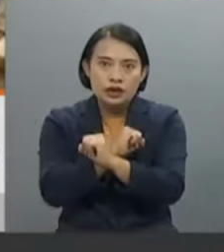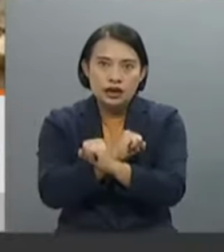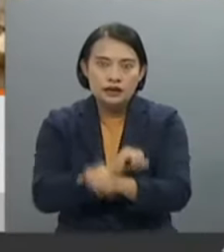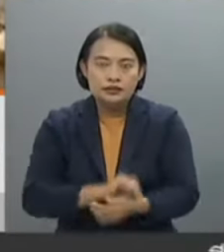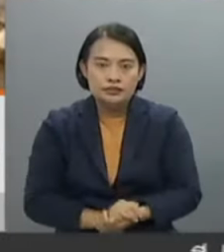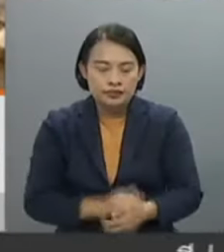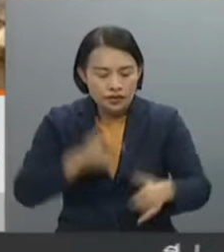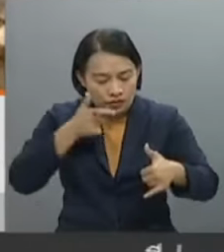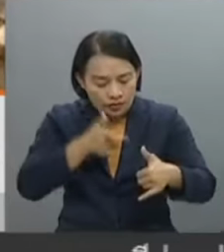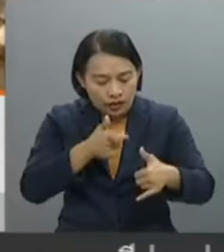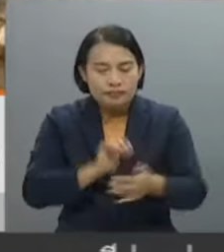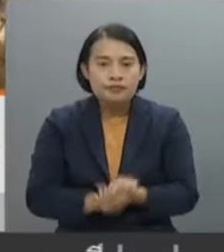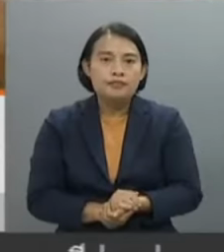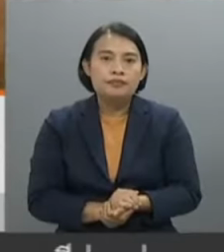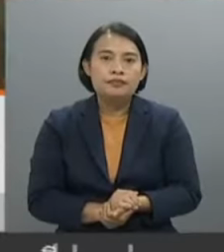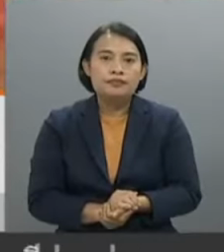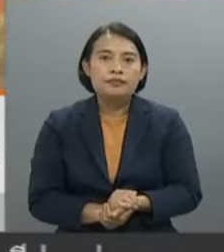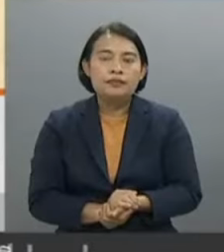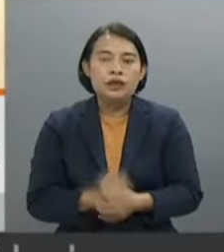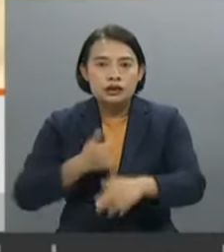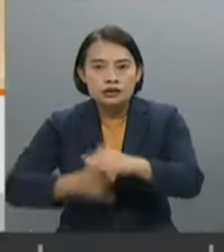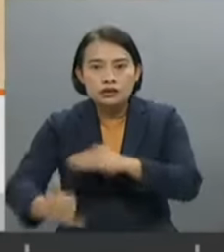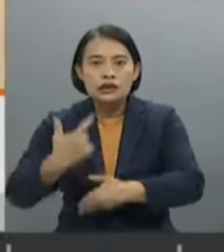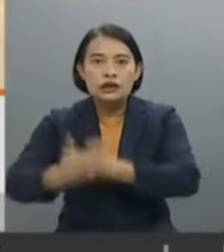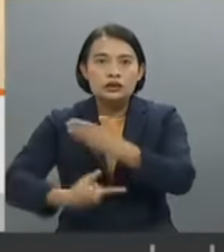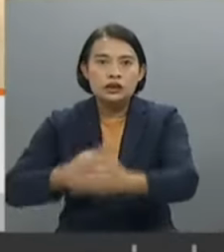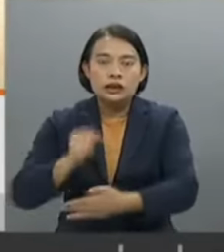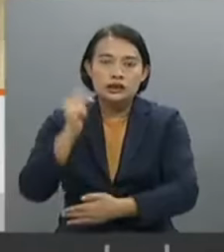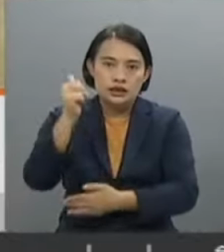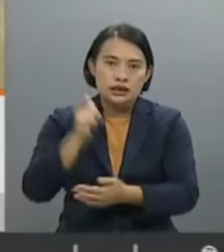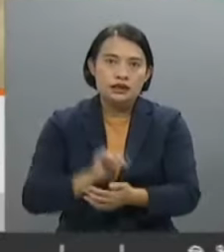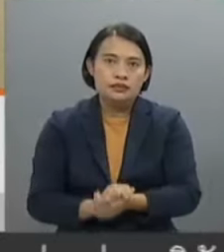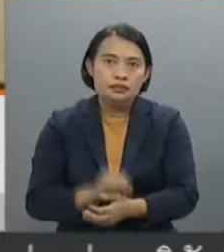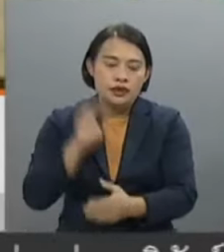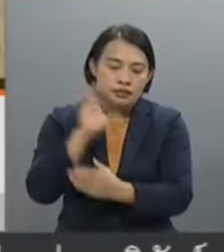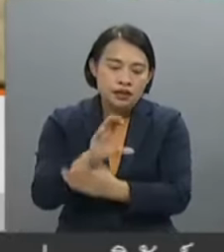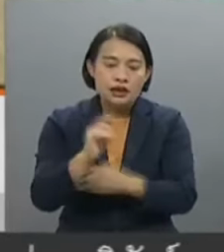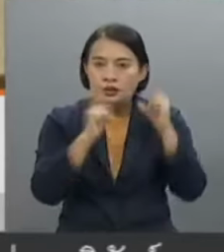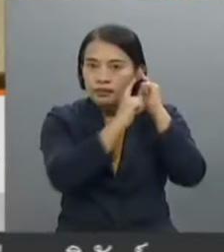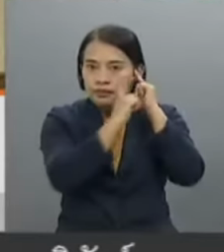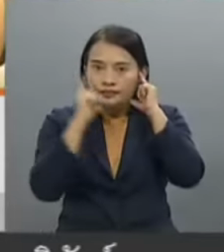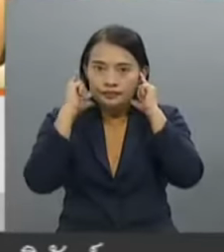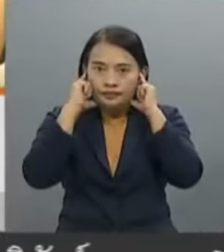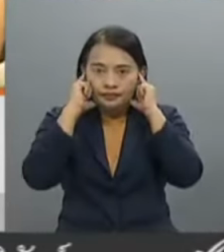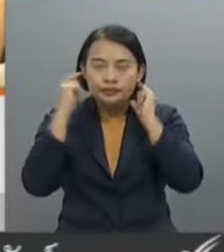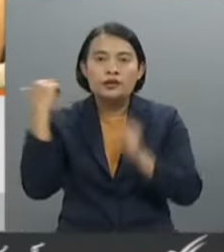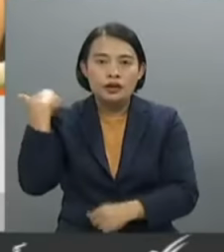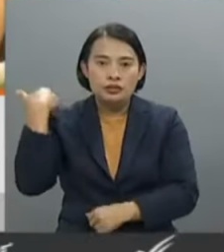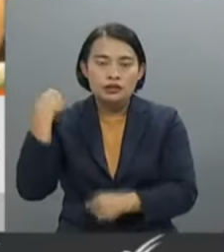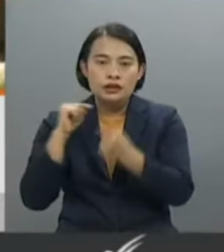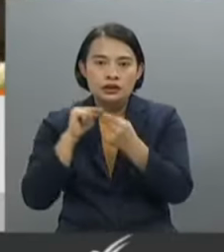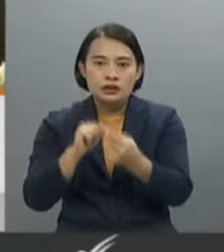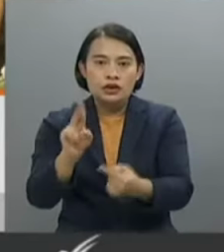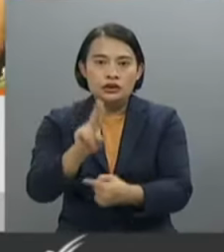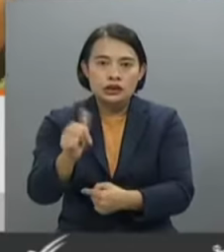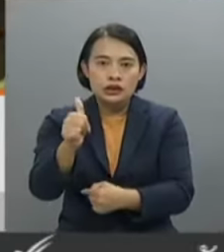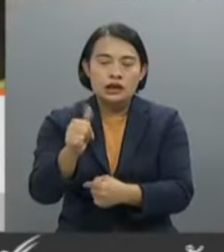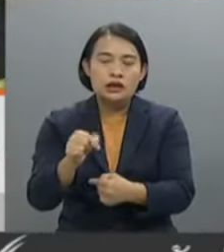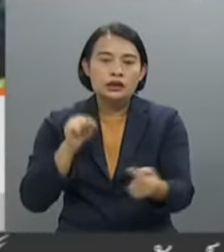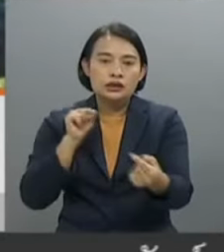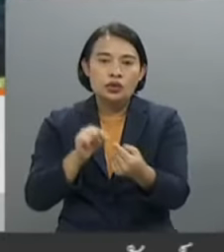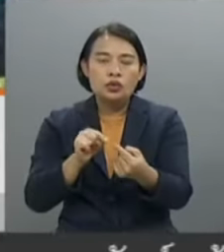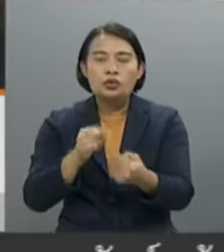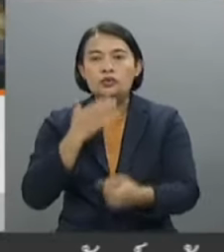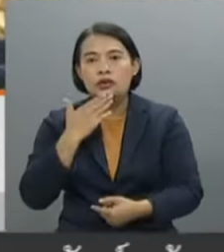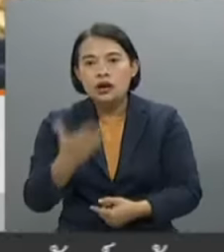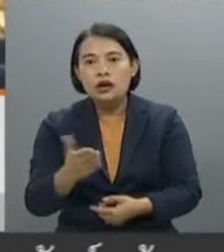คนก่อนเข้าตลาดและมาตรการการบังคับให้สวมใส่หน้ากากอนามัยก็ยังคงใช้ต่อเนื่องสำหรับตลาดแห่งนี้เช่นกันค่ะซึ่งเป็นมาตรการ